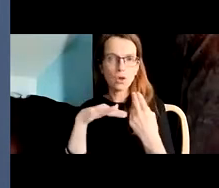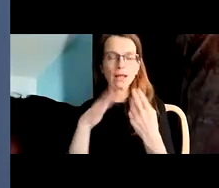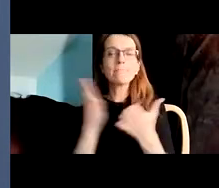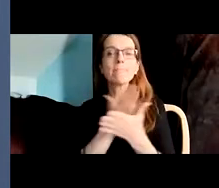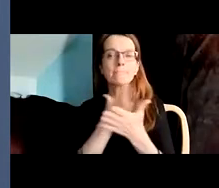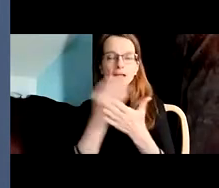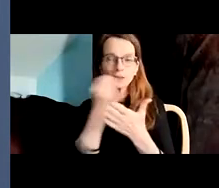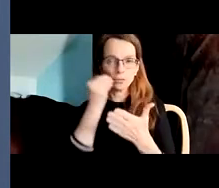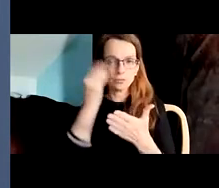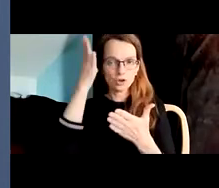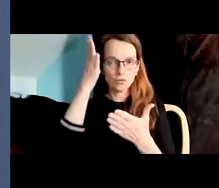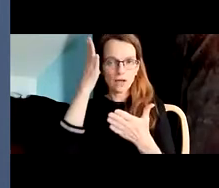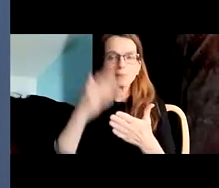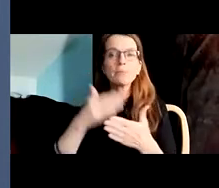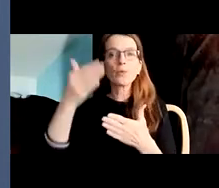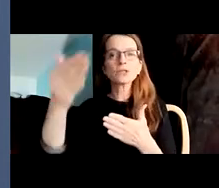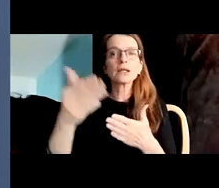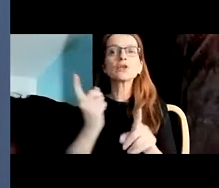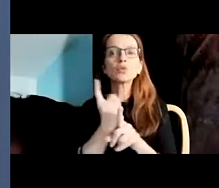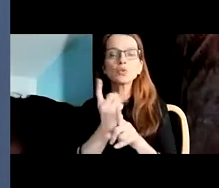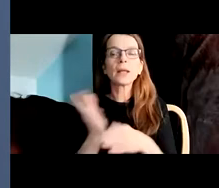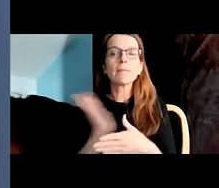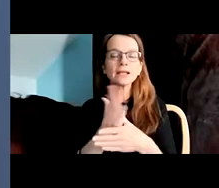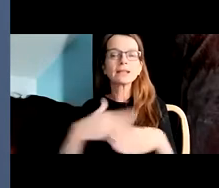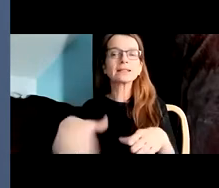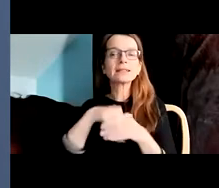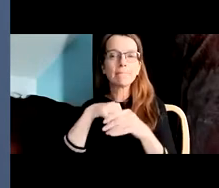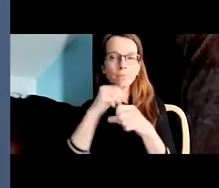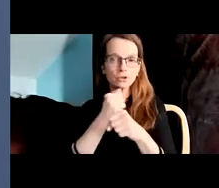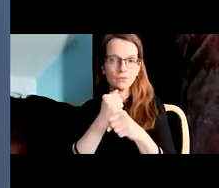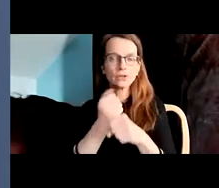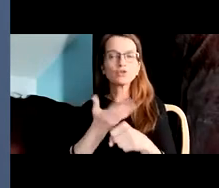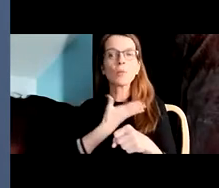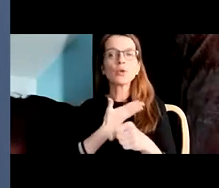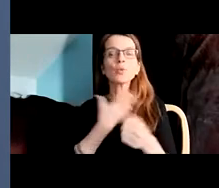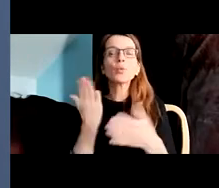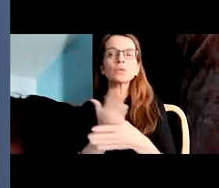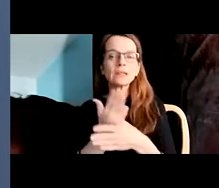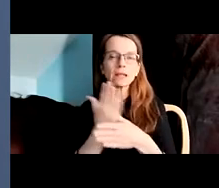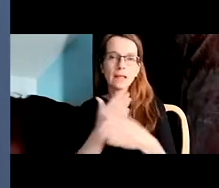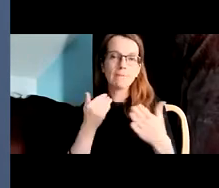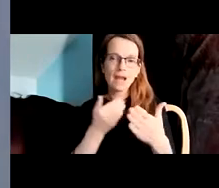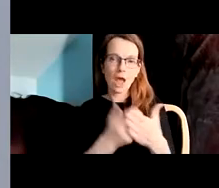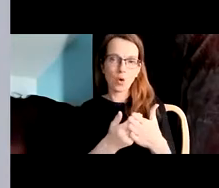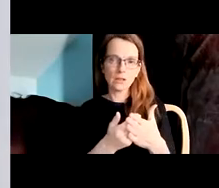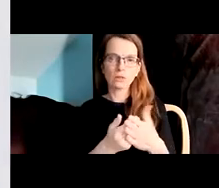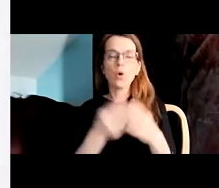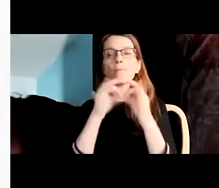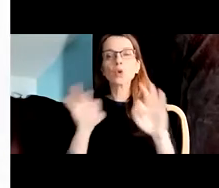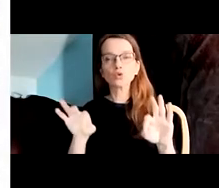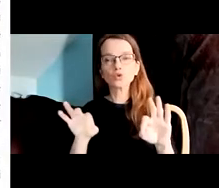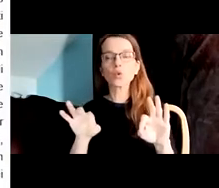izobraževanja ter kasneje tudi zaposlovanja deležni ustreznih prilagoditev, prostora,